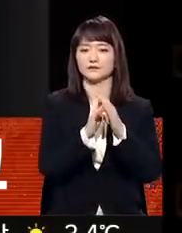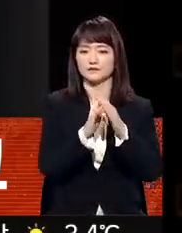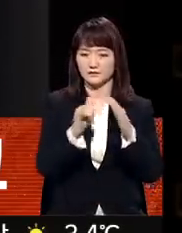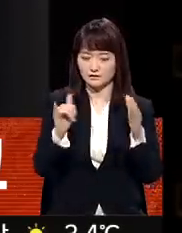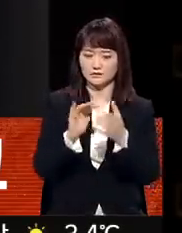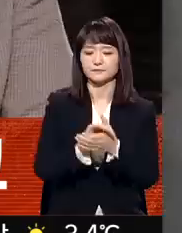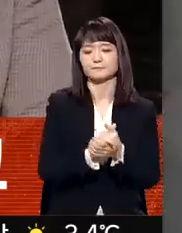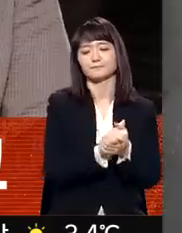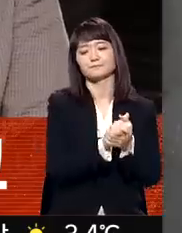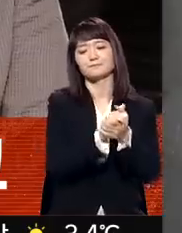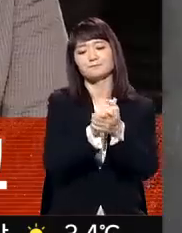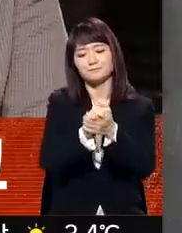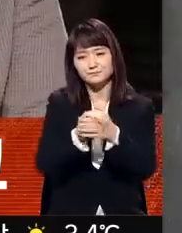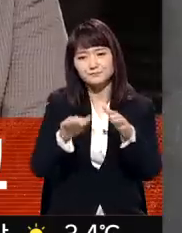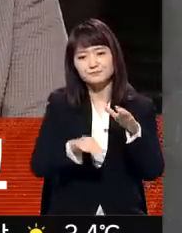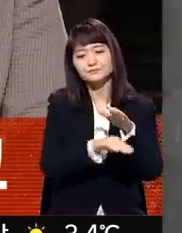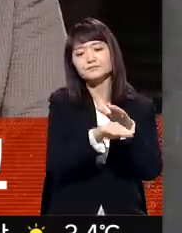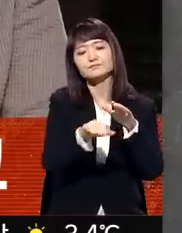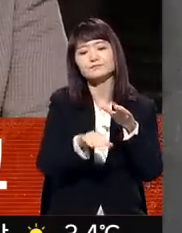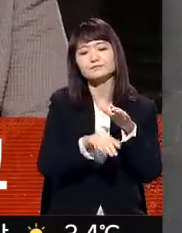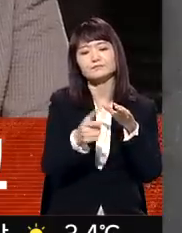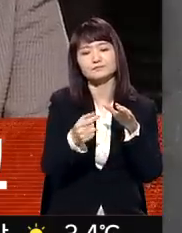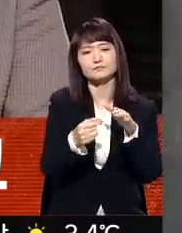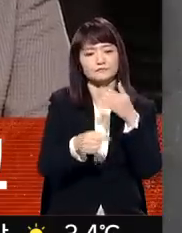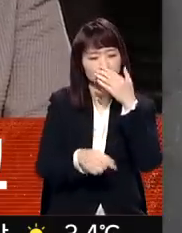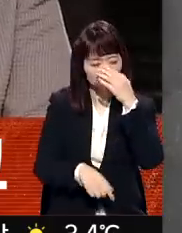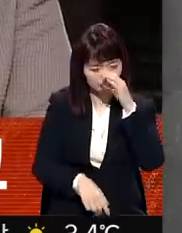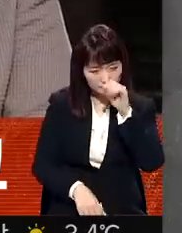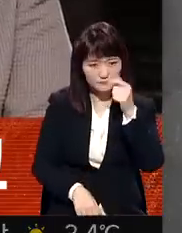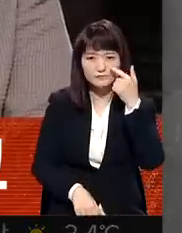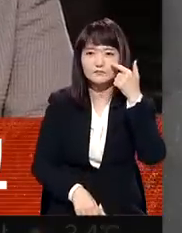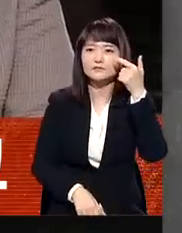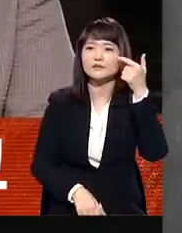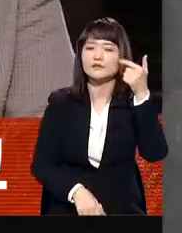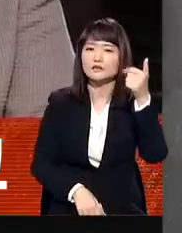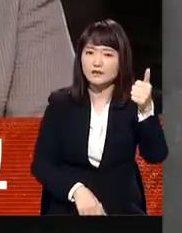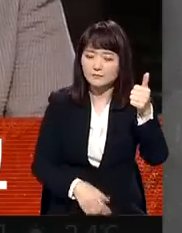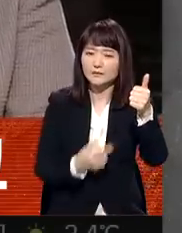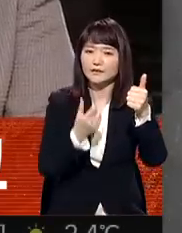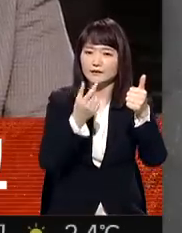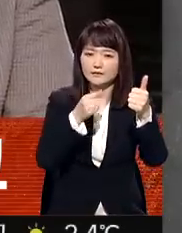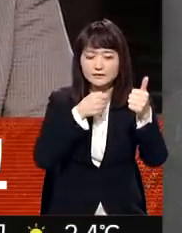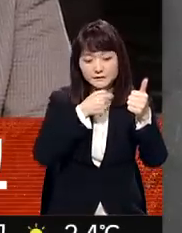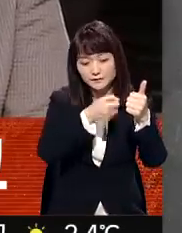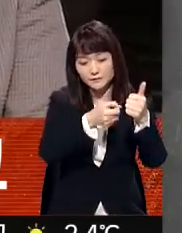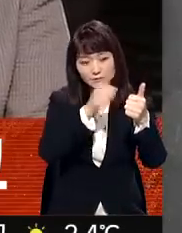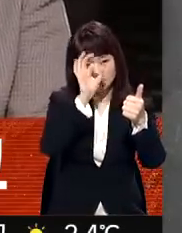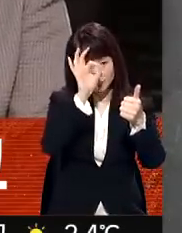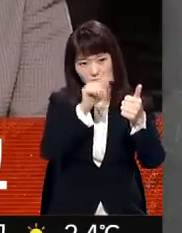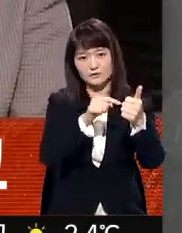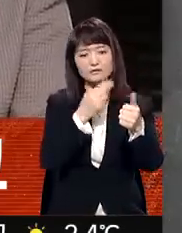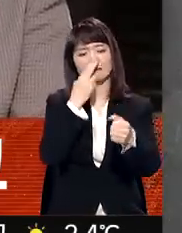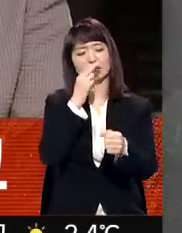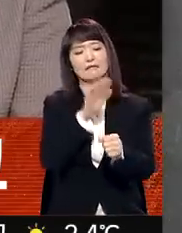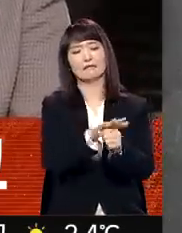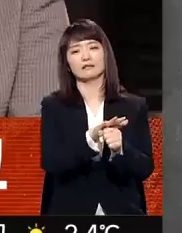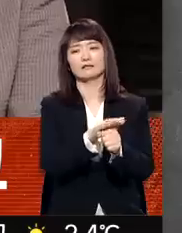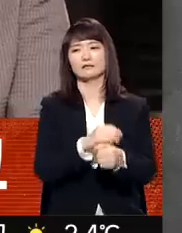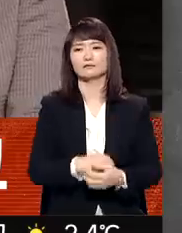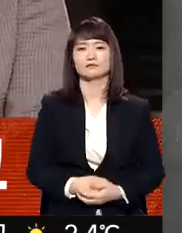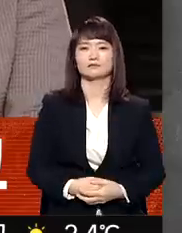집안인양 좋은 아빠 좋은 남편 있냐 이렇게 인터뷰를 한 걸 제가 보면서 참 기가